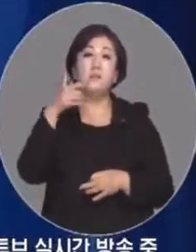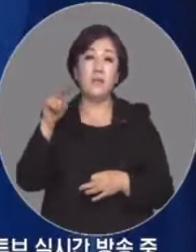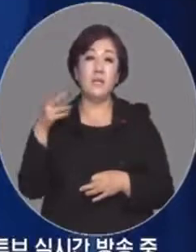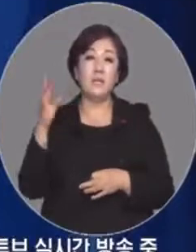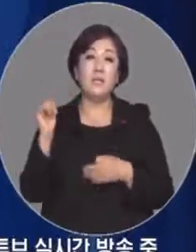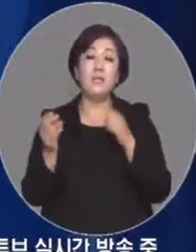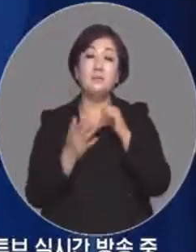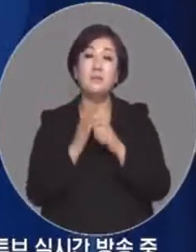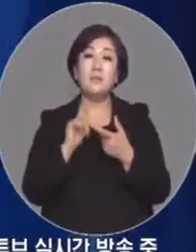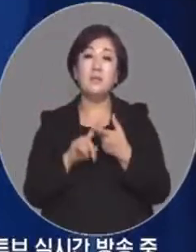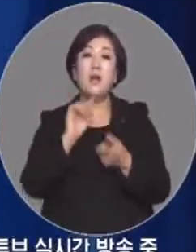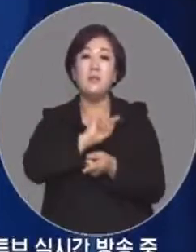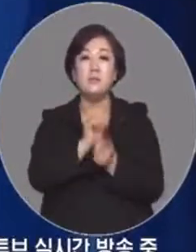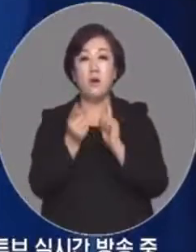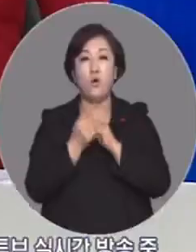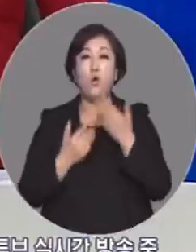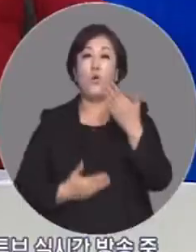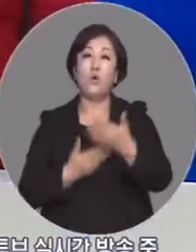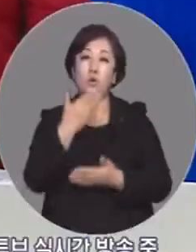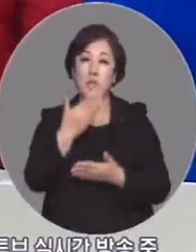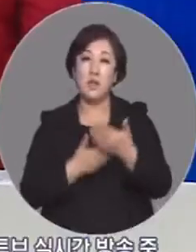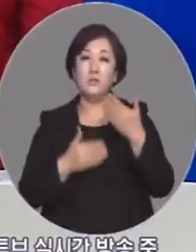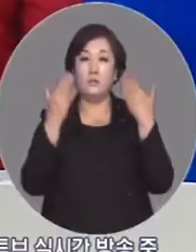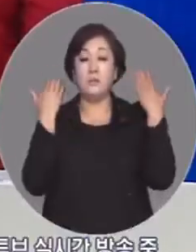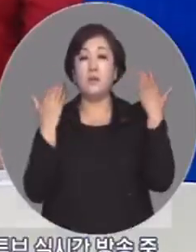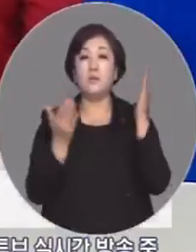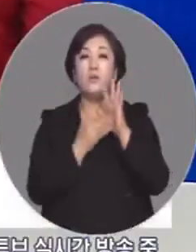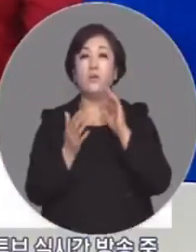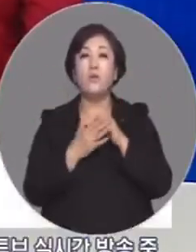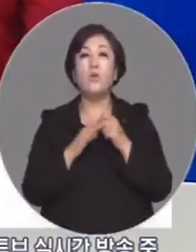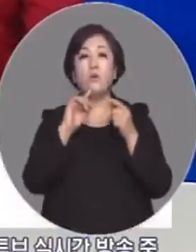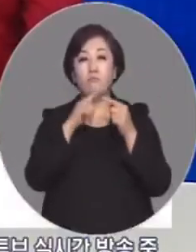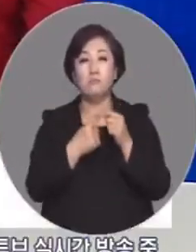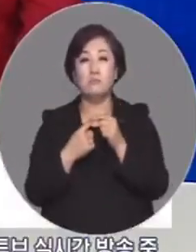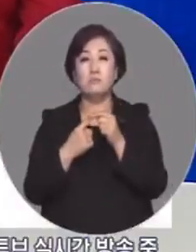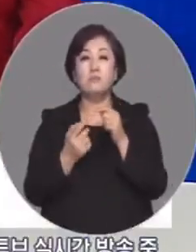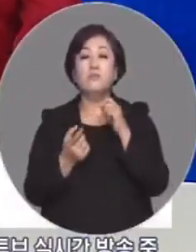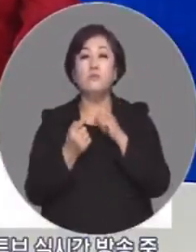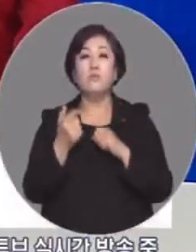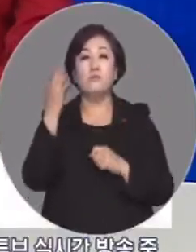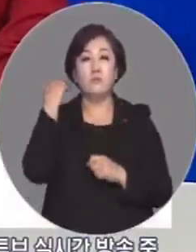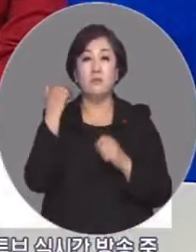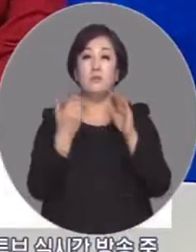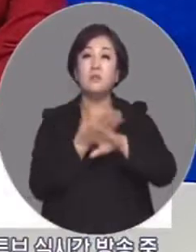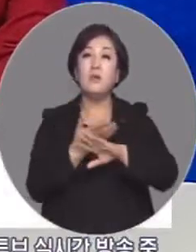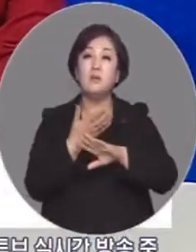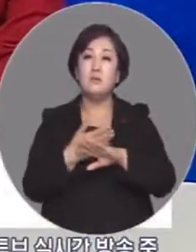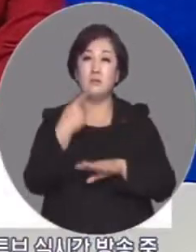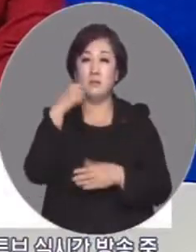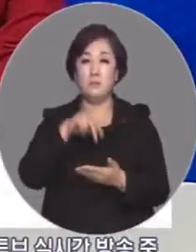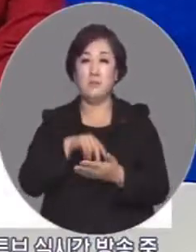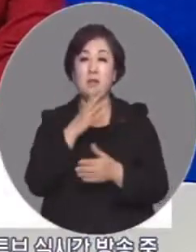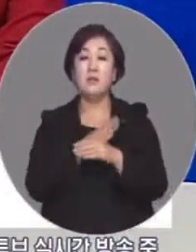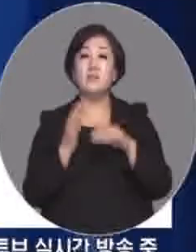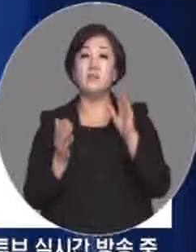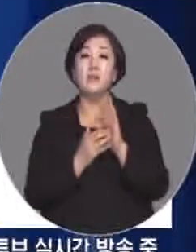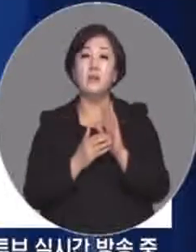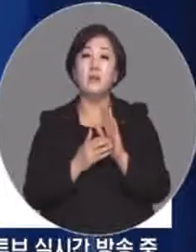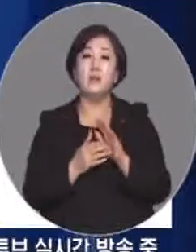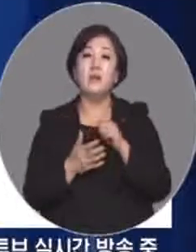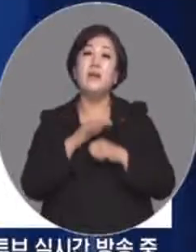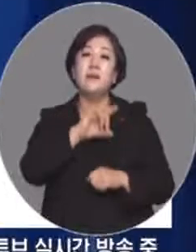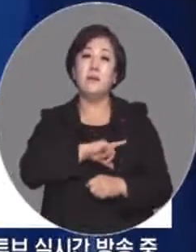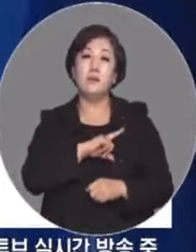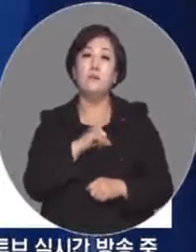예, 서로 나눔 학교. 사실은 뭐 용어부터 낯선 분들이 좀 계실 것 같은데 네. 이게 어떤 학교입니까? 네, 이름이